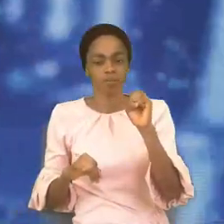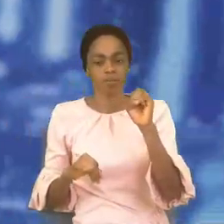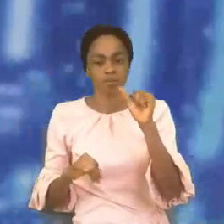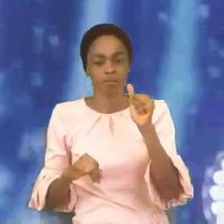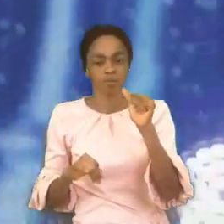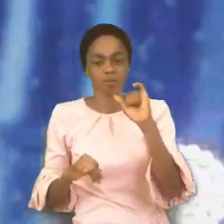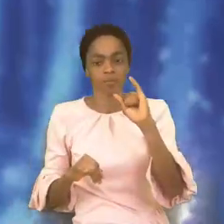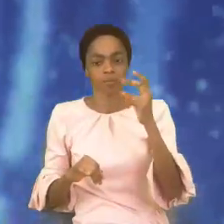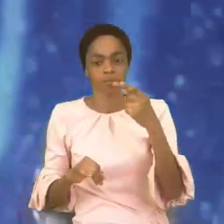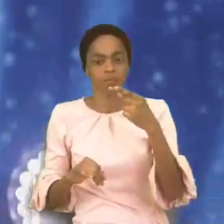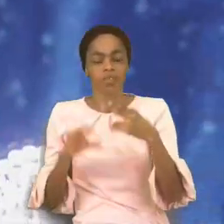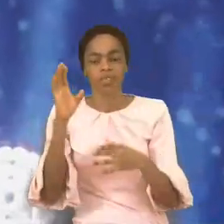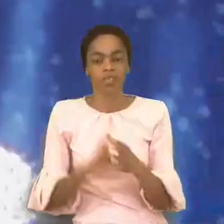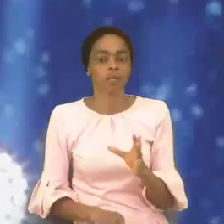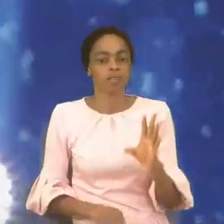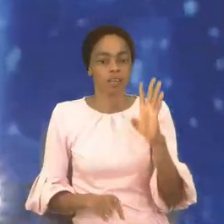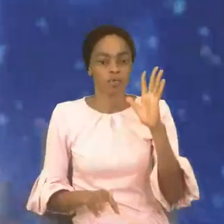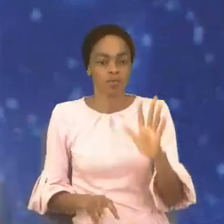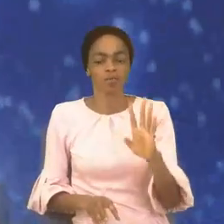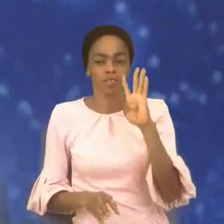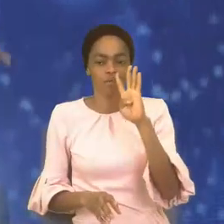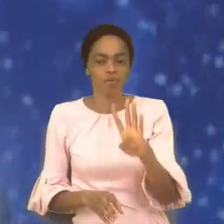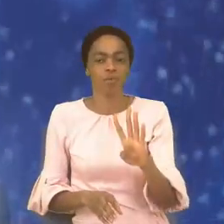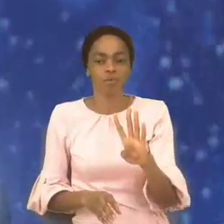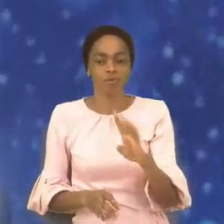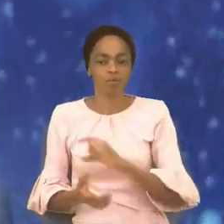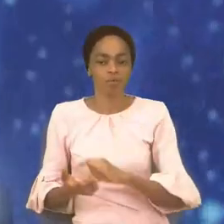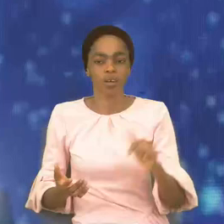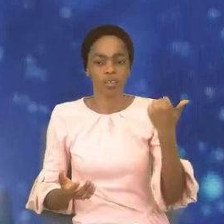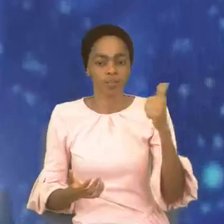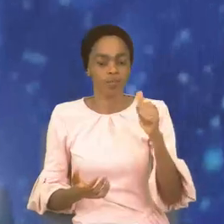54, verset 14.